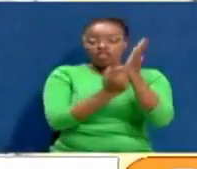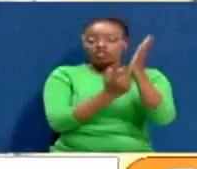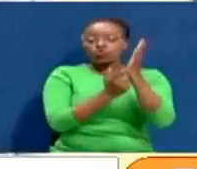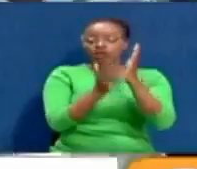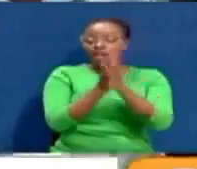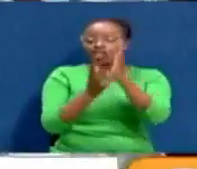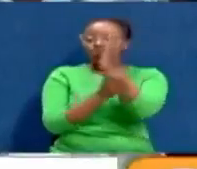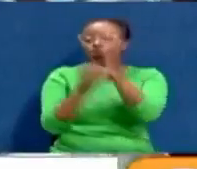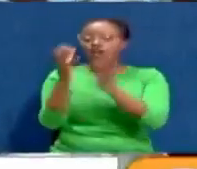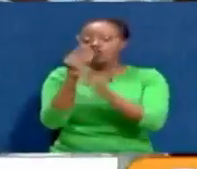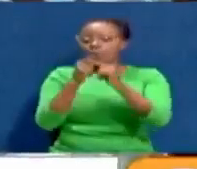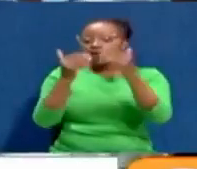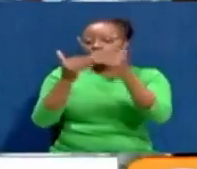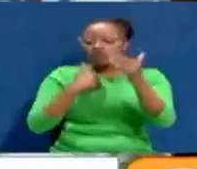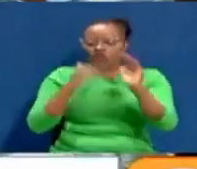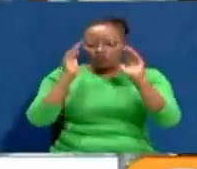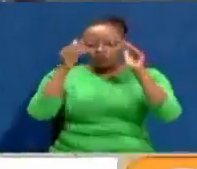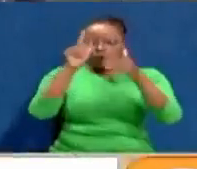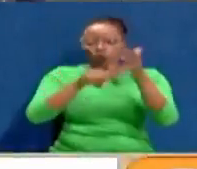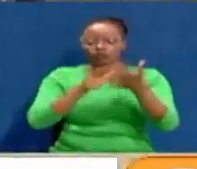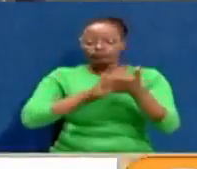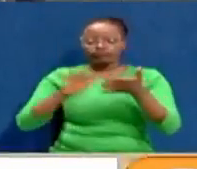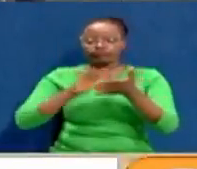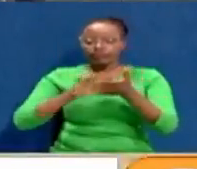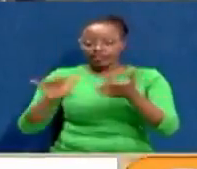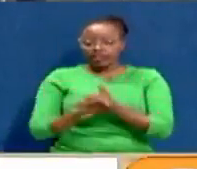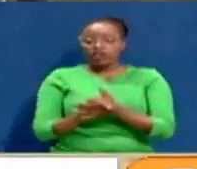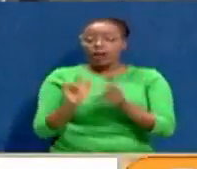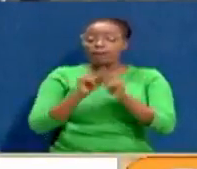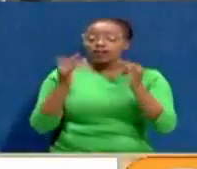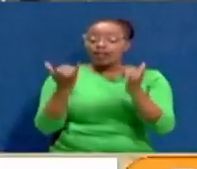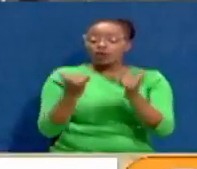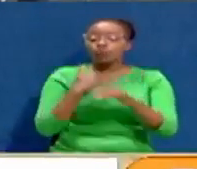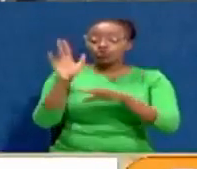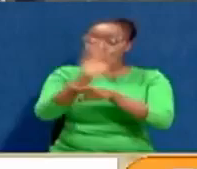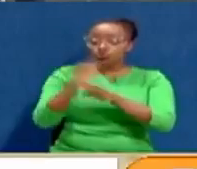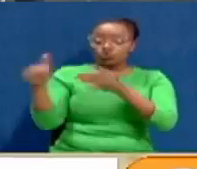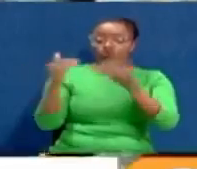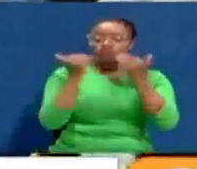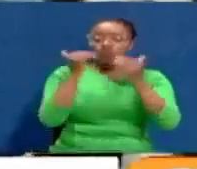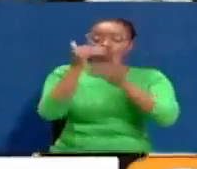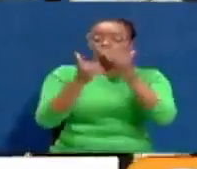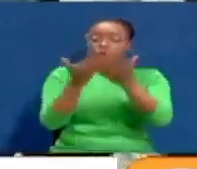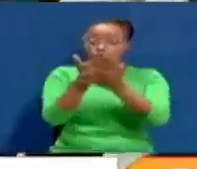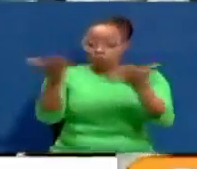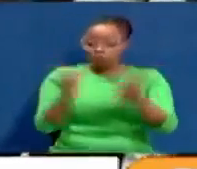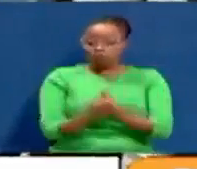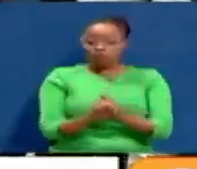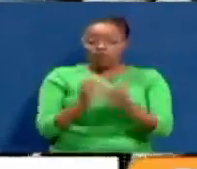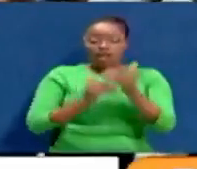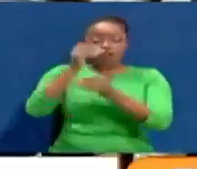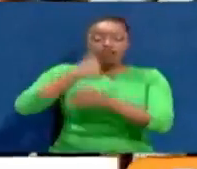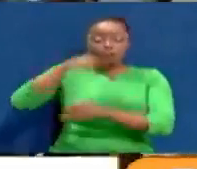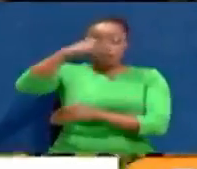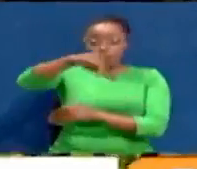geography, lakini nilikuwa nime specialize na braille. Ningependa kuchukua fursa hii kuwashukuru nyote. Baada ya